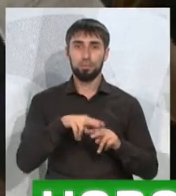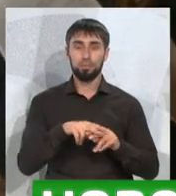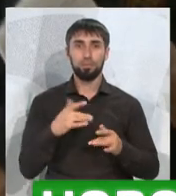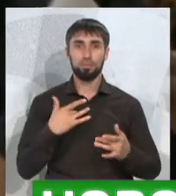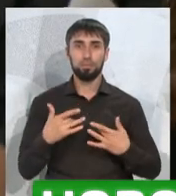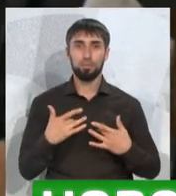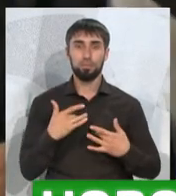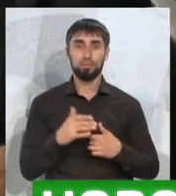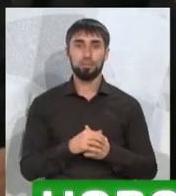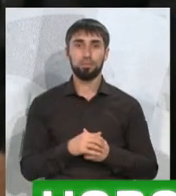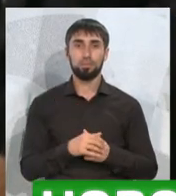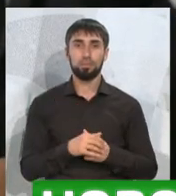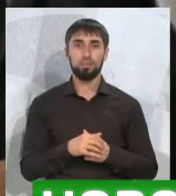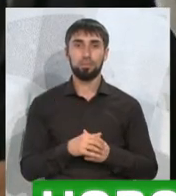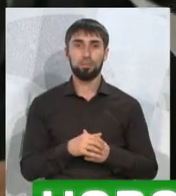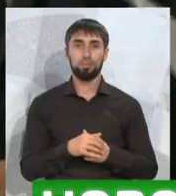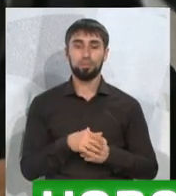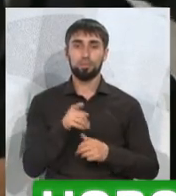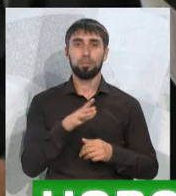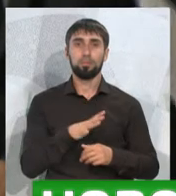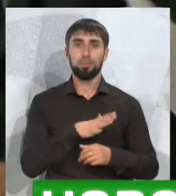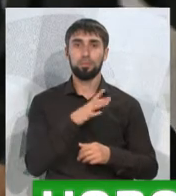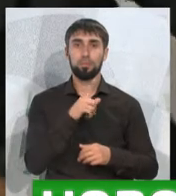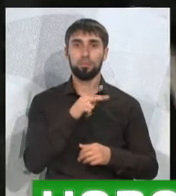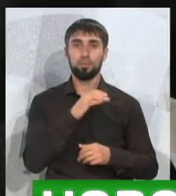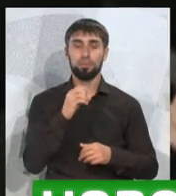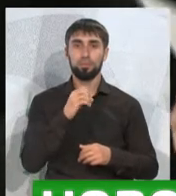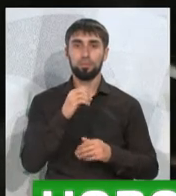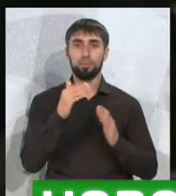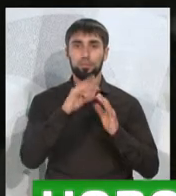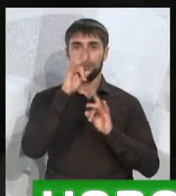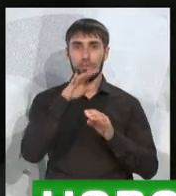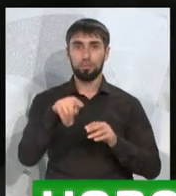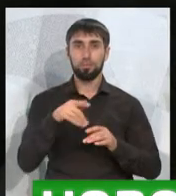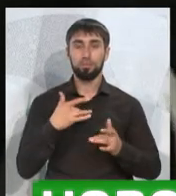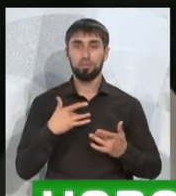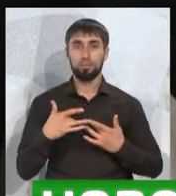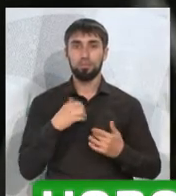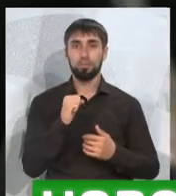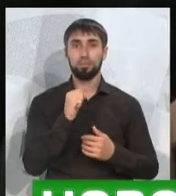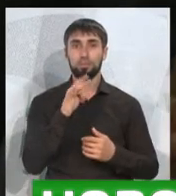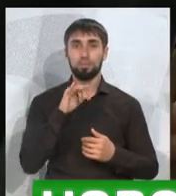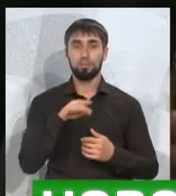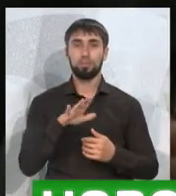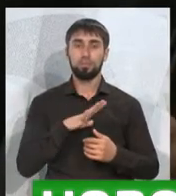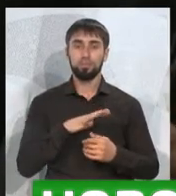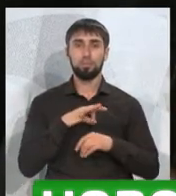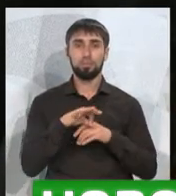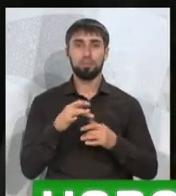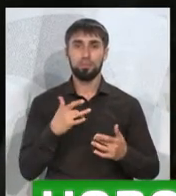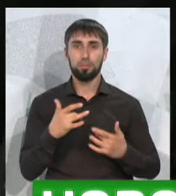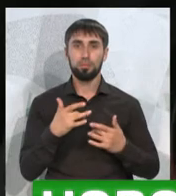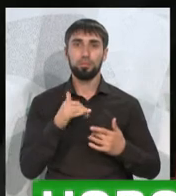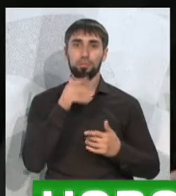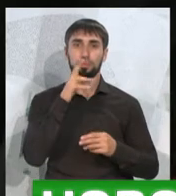артисты, это бывшее здание ДК, да, здесь артисты репетировали, после своей